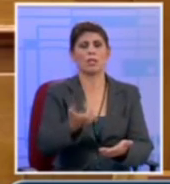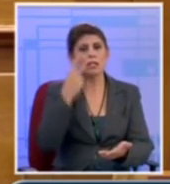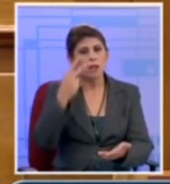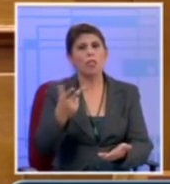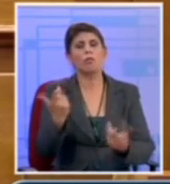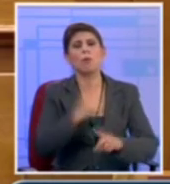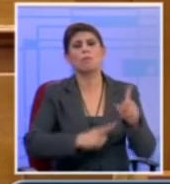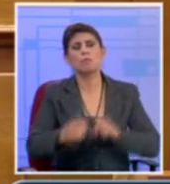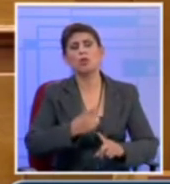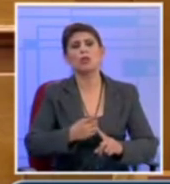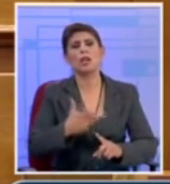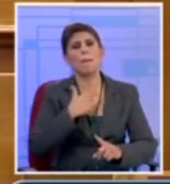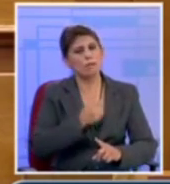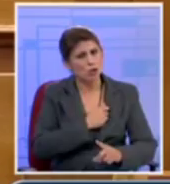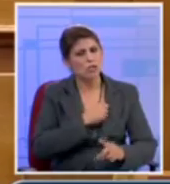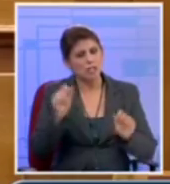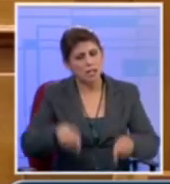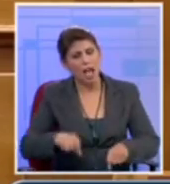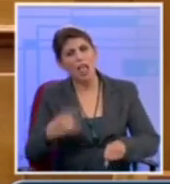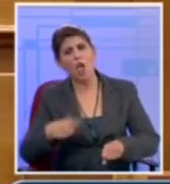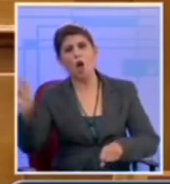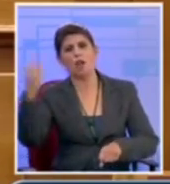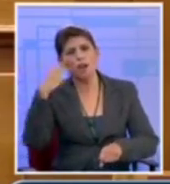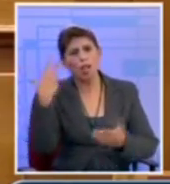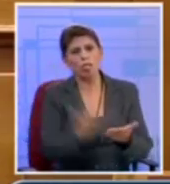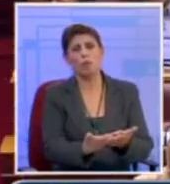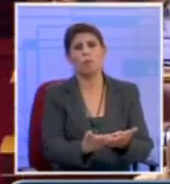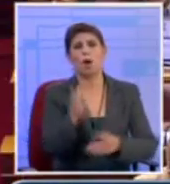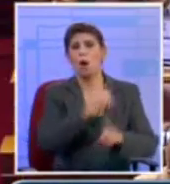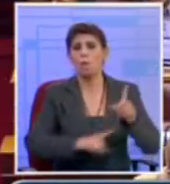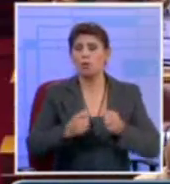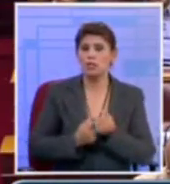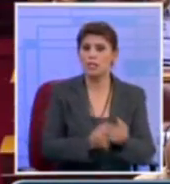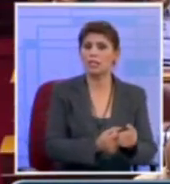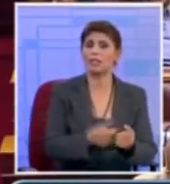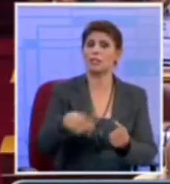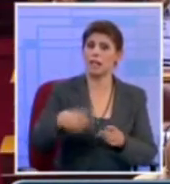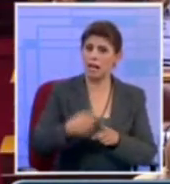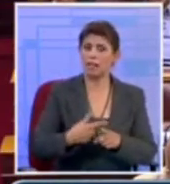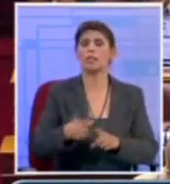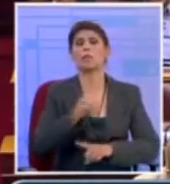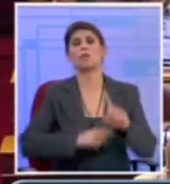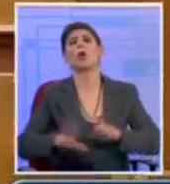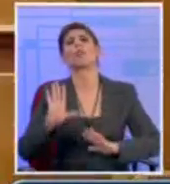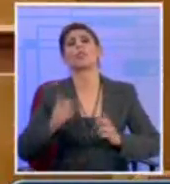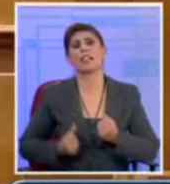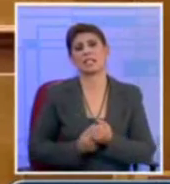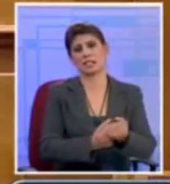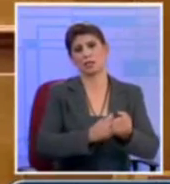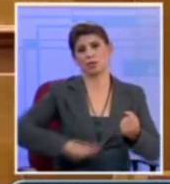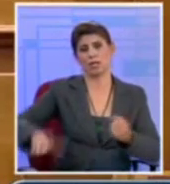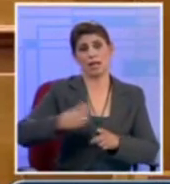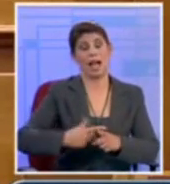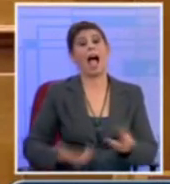έχει τη δεδηλωμένη και ποιος δεν έχει τη δεδηλωμένη. Να δούμε ποιος στηρίζει ο ελληνικός λαός και ποιος δεν στηρίζει ο ελληνικός λαός. Και αν